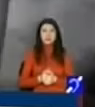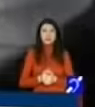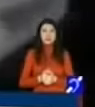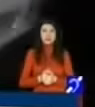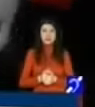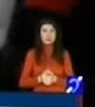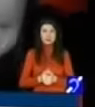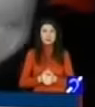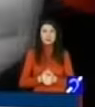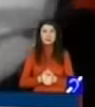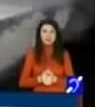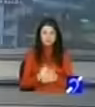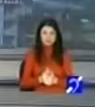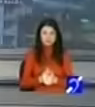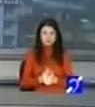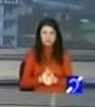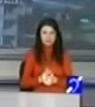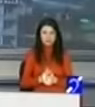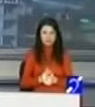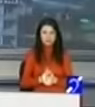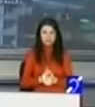sau cum ai zis tu, da.